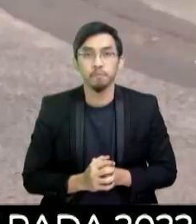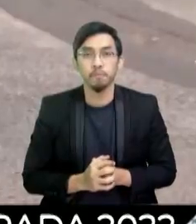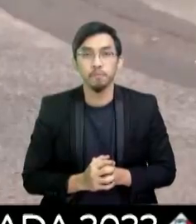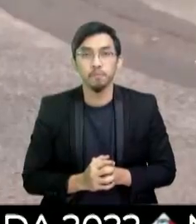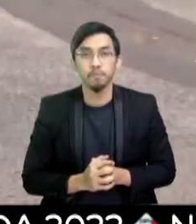newspaper that i